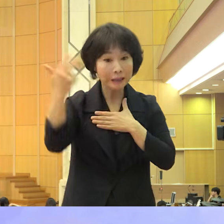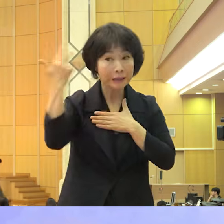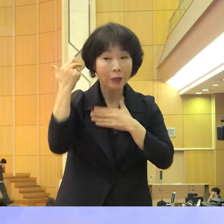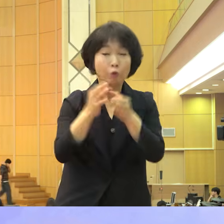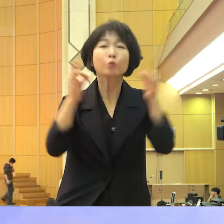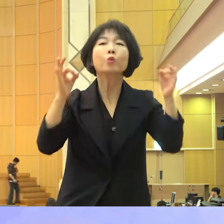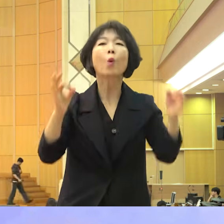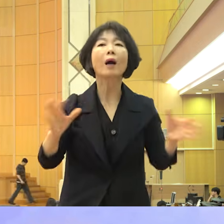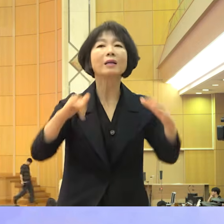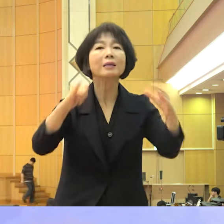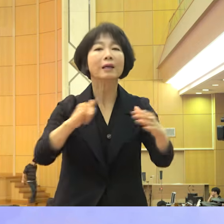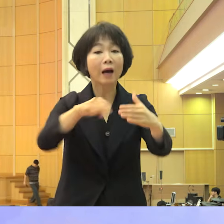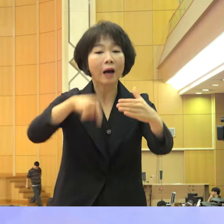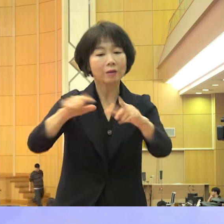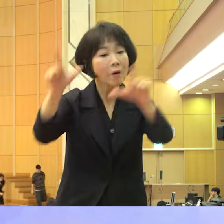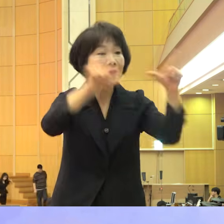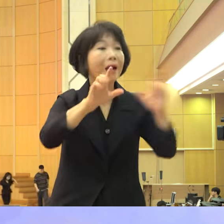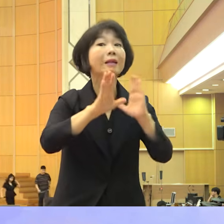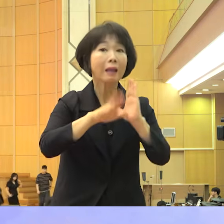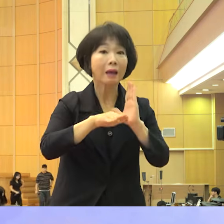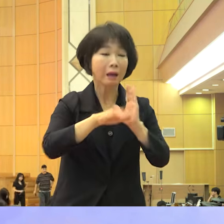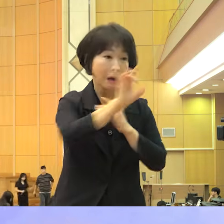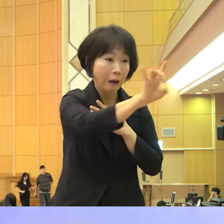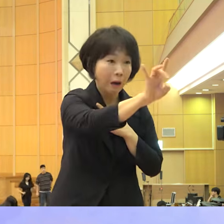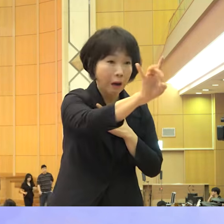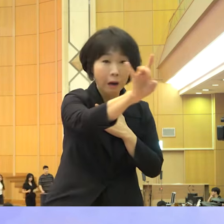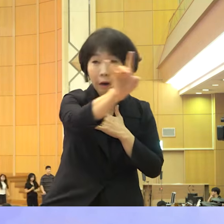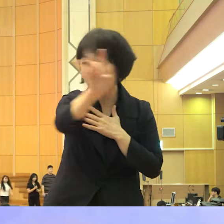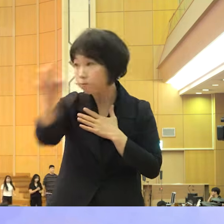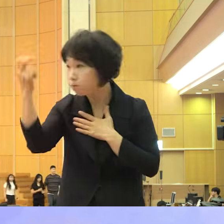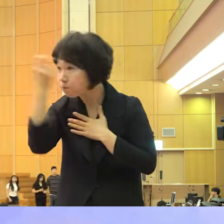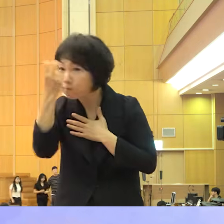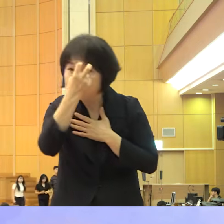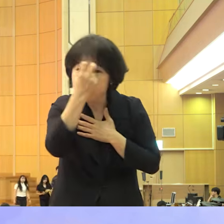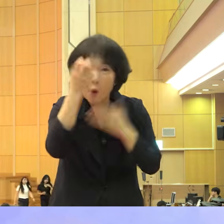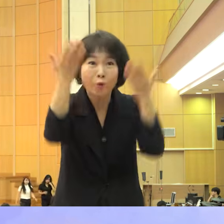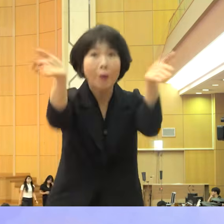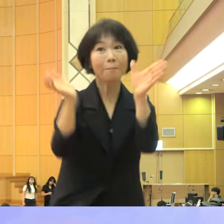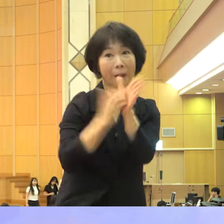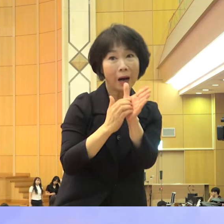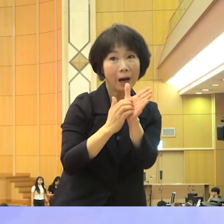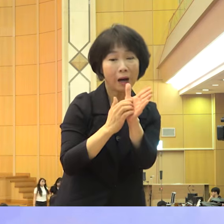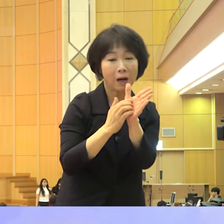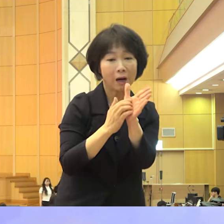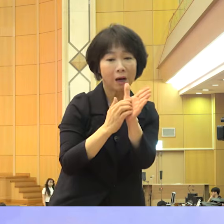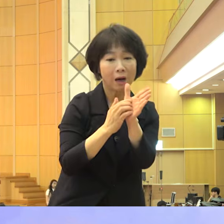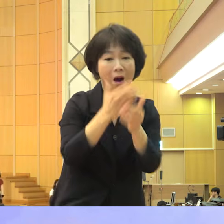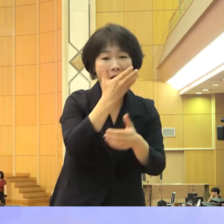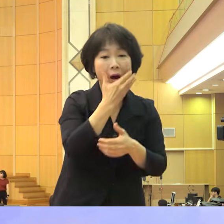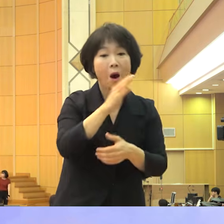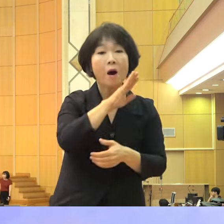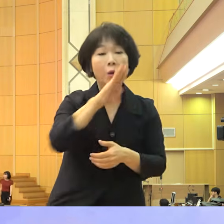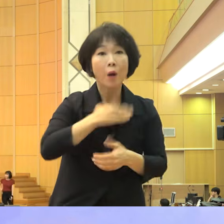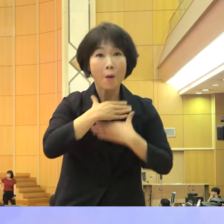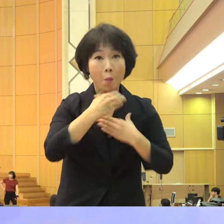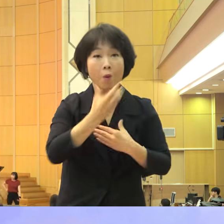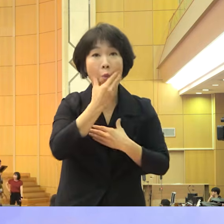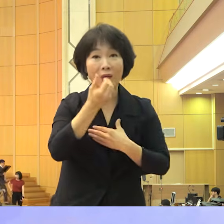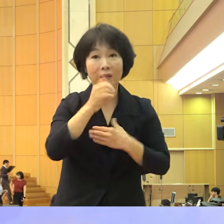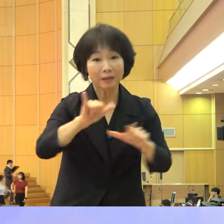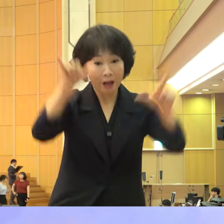지난 한 주간도 세상에서 살 때에 지켜 보호하여 주시옵시고 거룩하고 복된 주의 날을